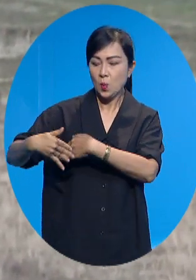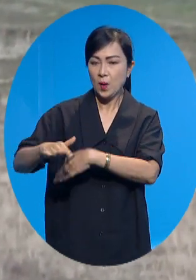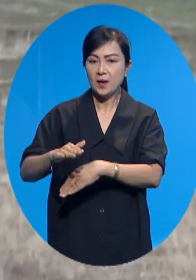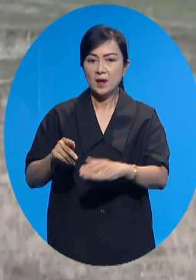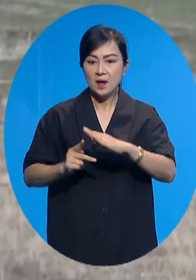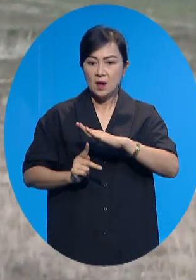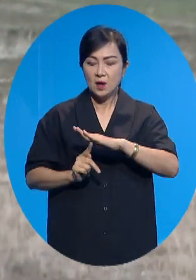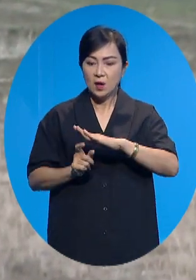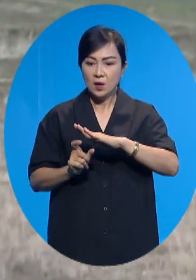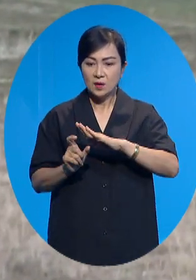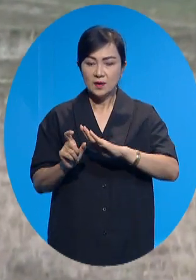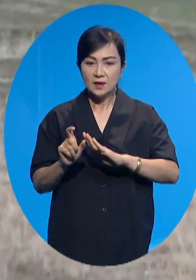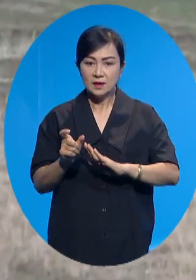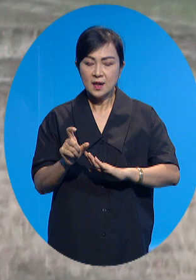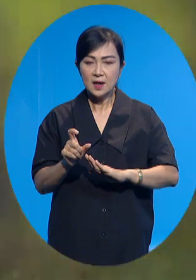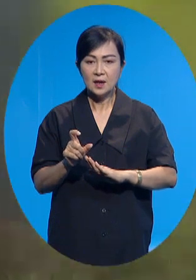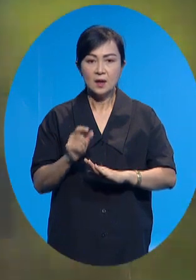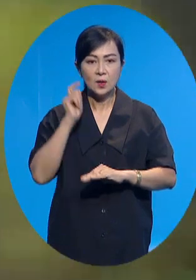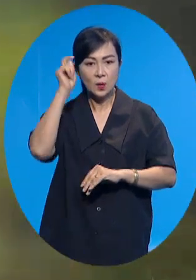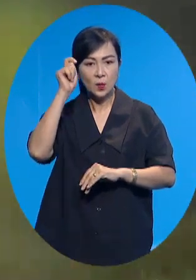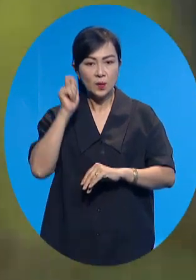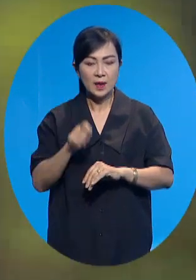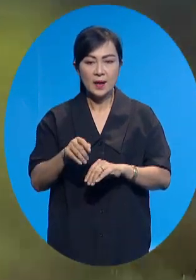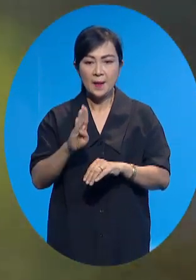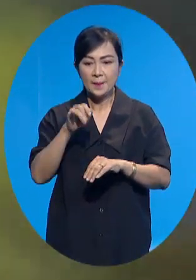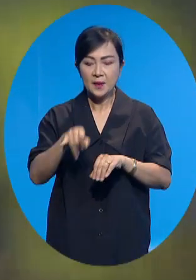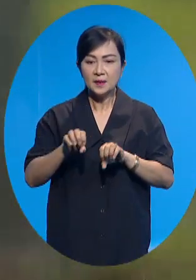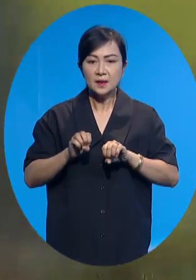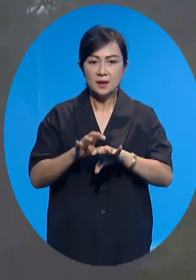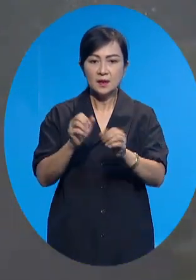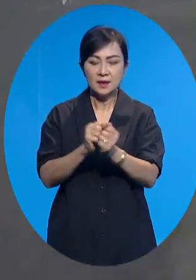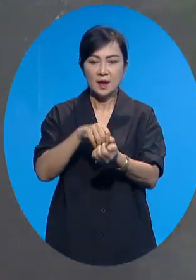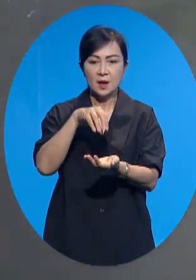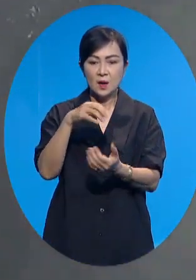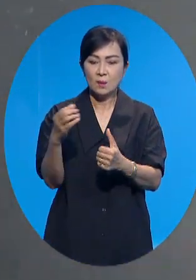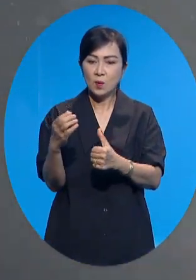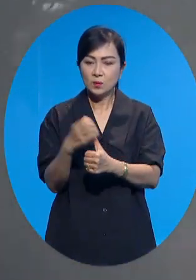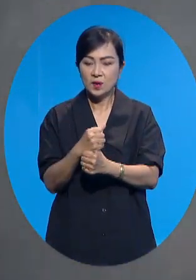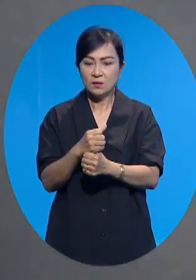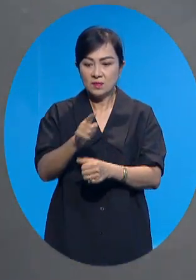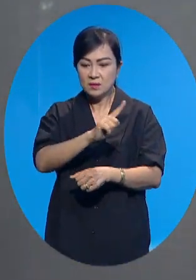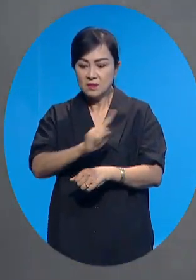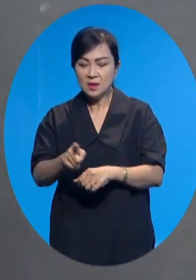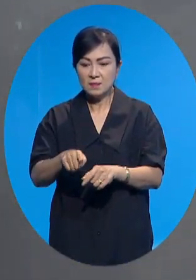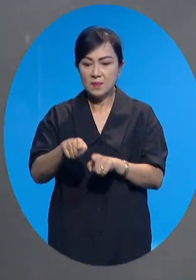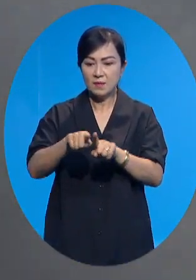kho đạn dược, vũ khí và thiết bị quân sự của Ukraine cũng bị tấn công. Tất cả các địa điểm và mục tiêu được chỉ định đã bị phá hủy.